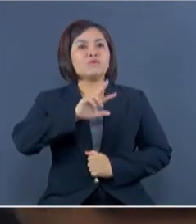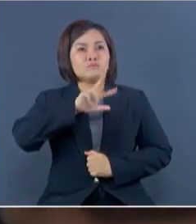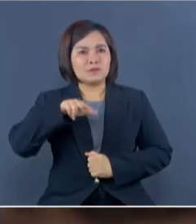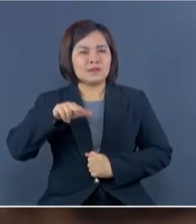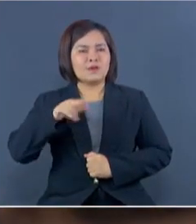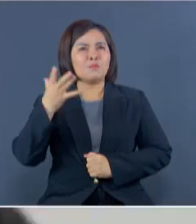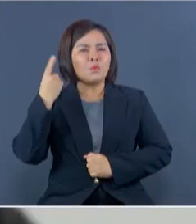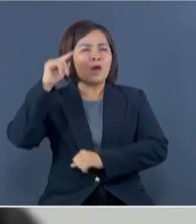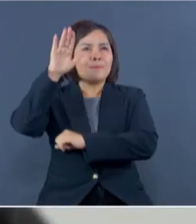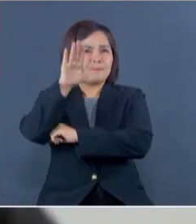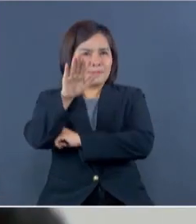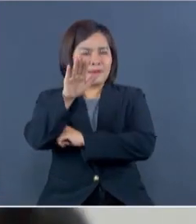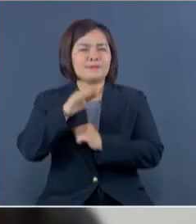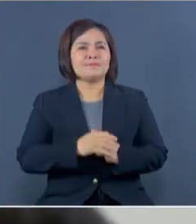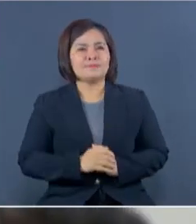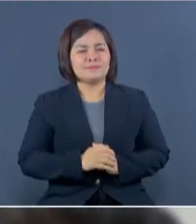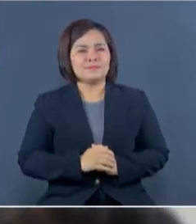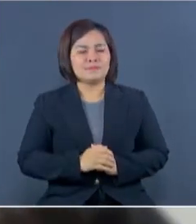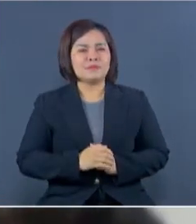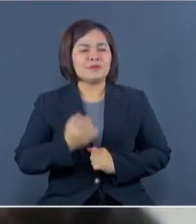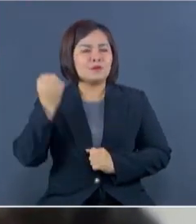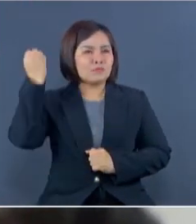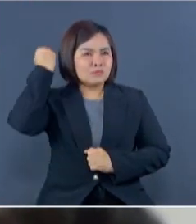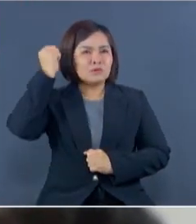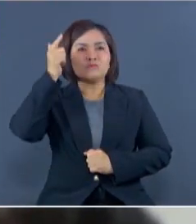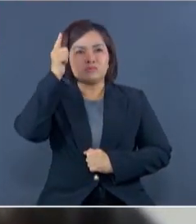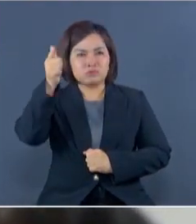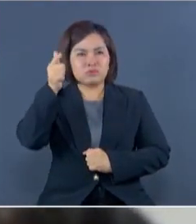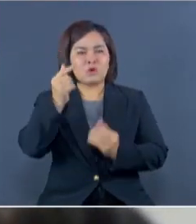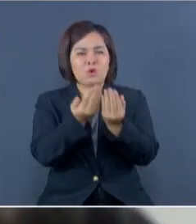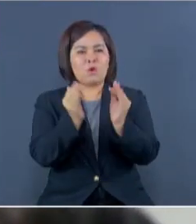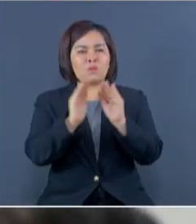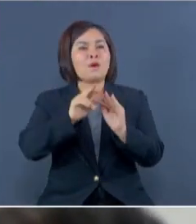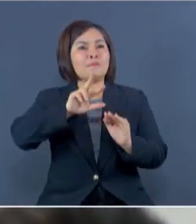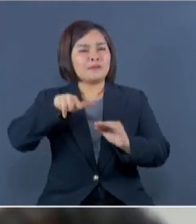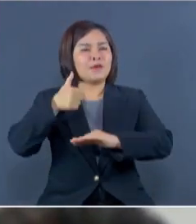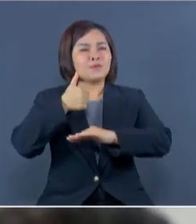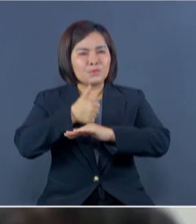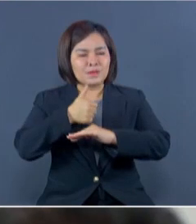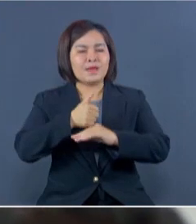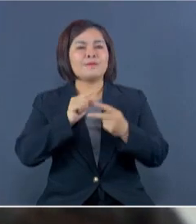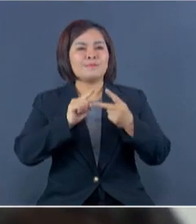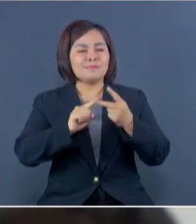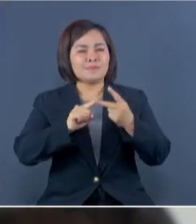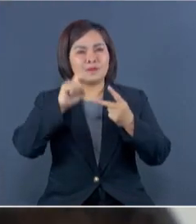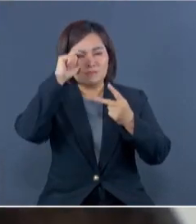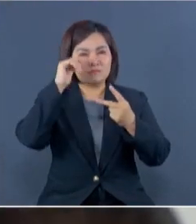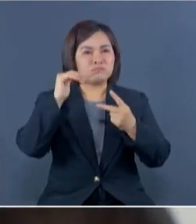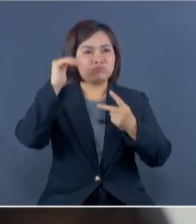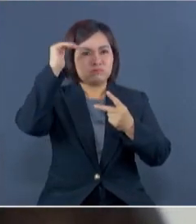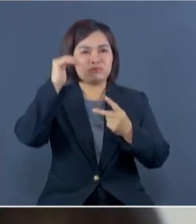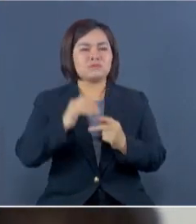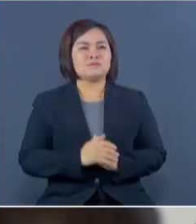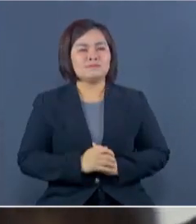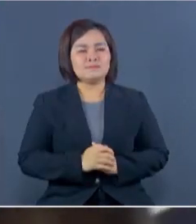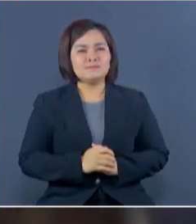ยเมื่อช่วงบ่ายวานนี้นางสาวแพทองธารชินวัตรหัวหน้าครอบครัวเพื่อไทยและนายเศรษฐาทวีสินแคนดิเดตนายกรัฐม